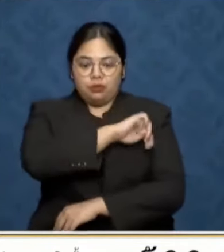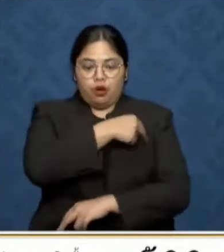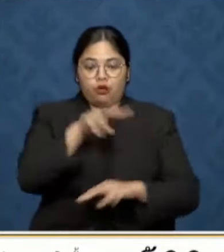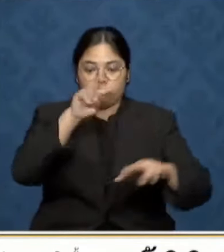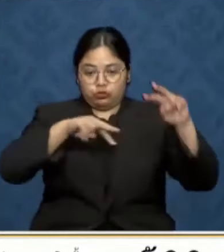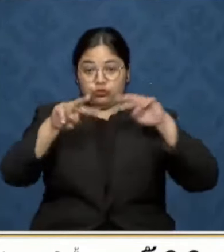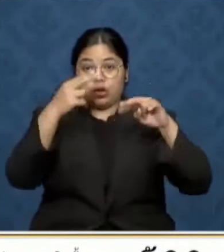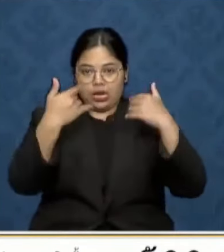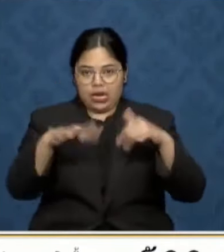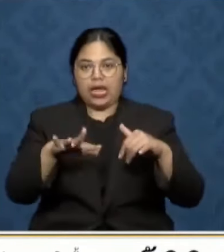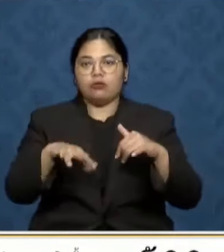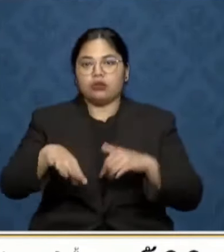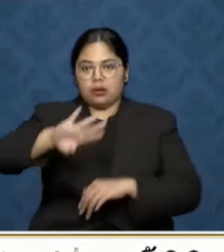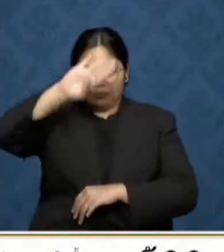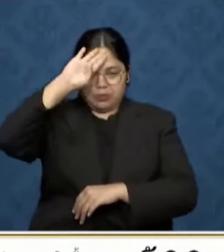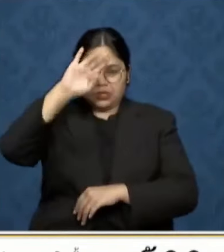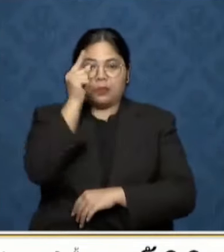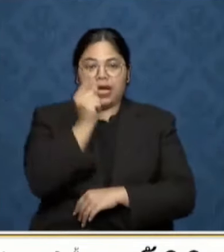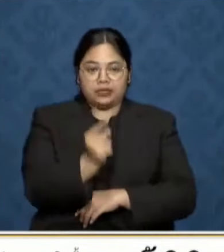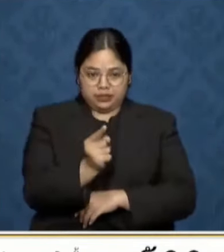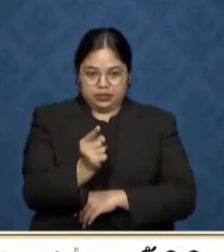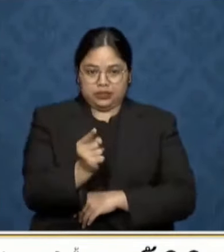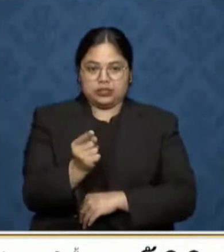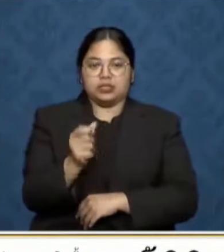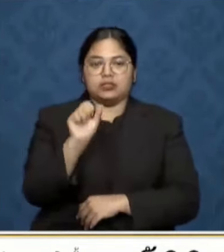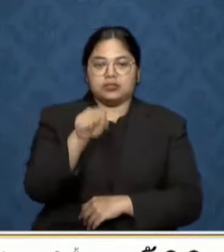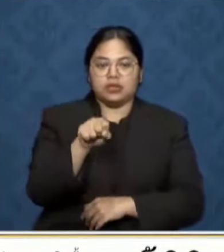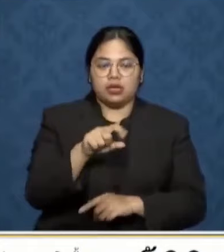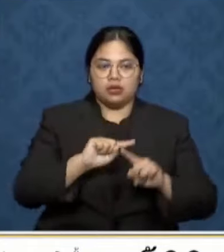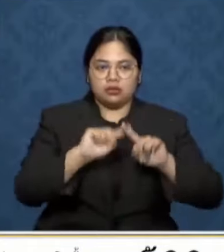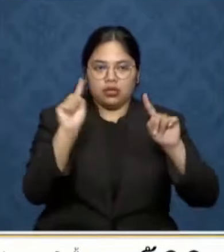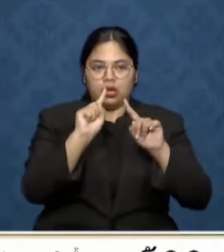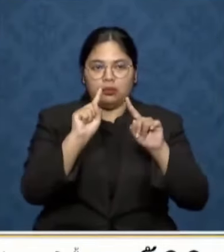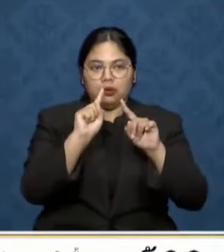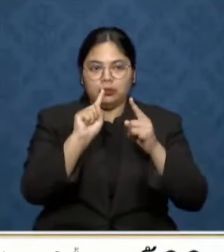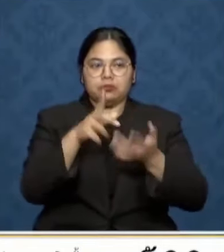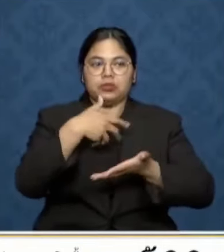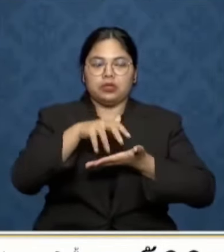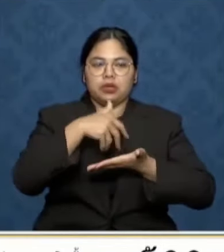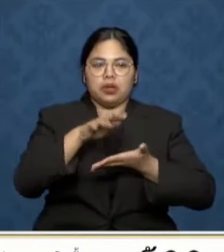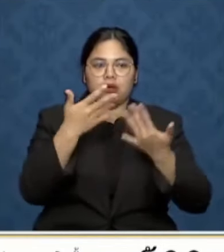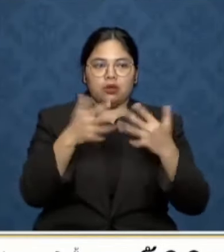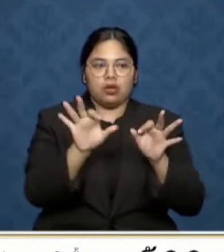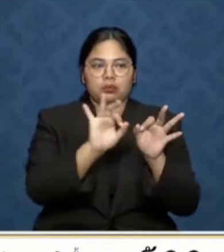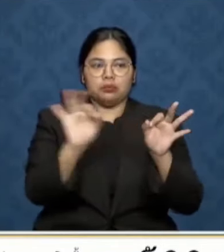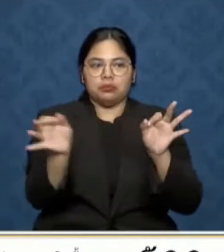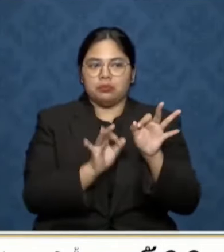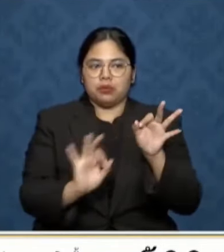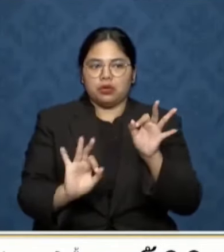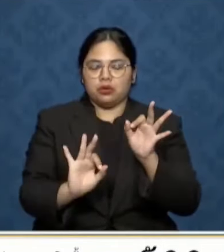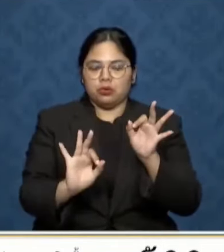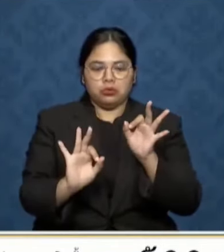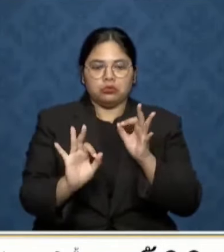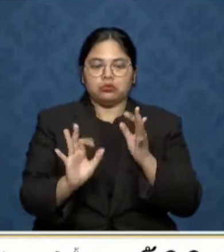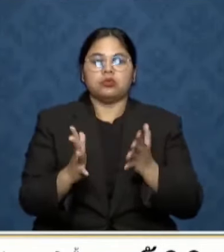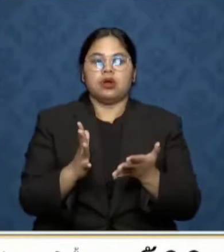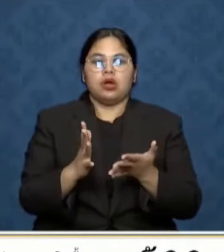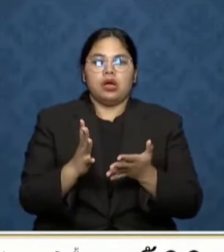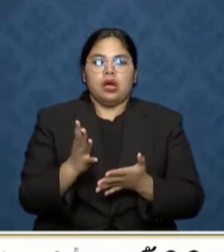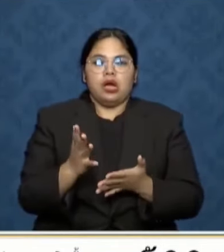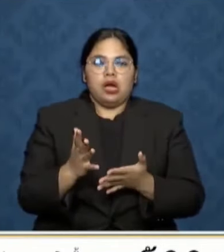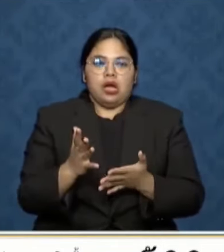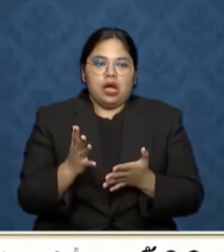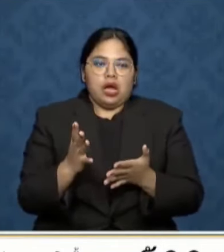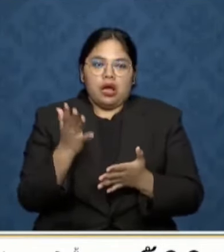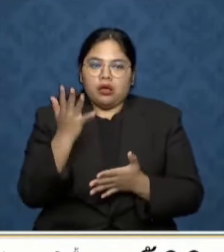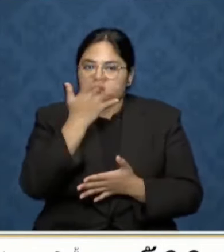แล้วคุหมอปกอμวจาชีพอยถูกต้อง แต่พอฟังแล้วทำไมมันเนอความมถึงไม่สละสรวยไปได้แบบนี้ นจะ